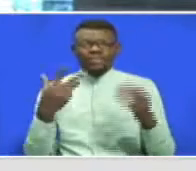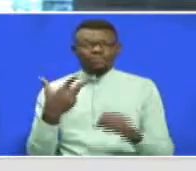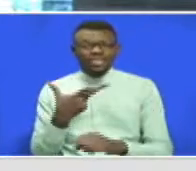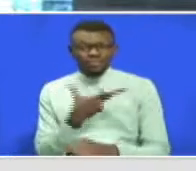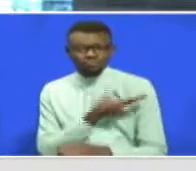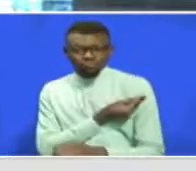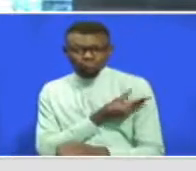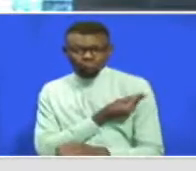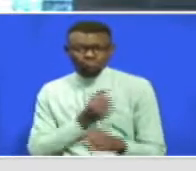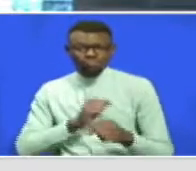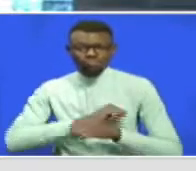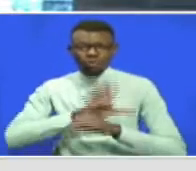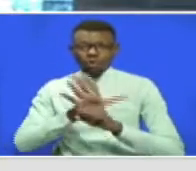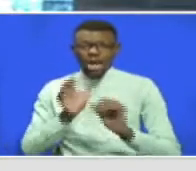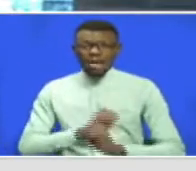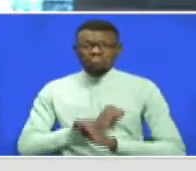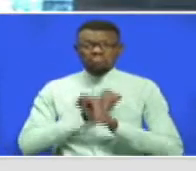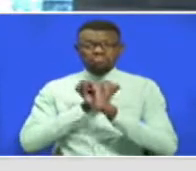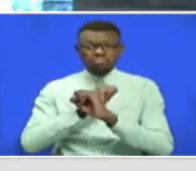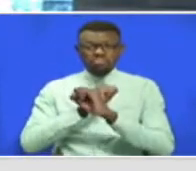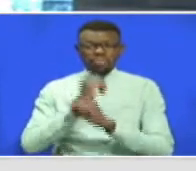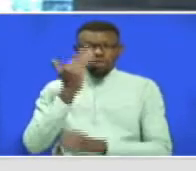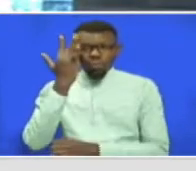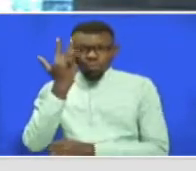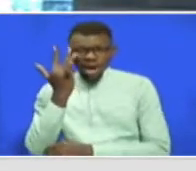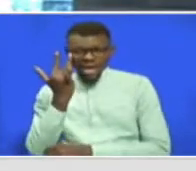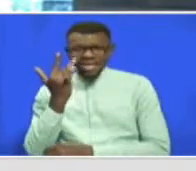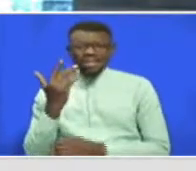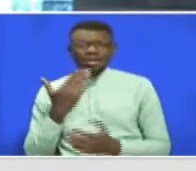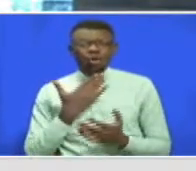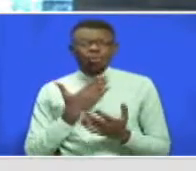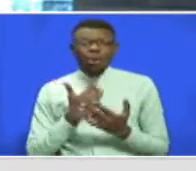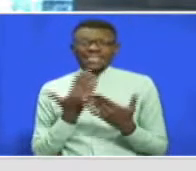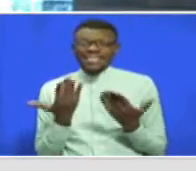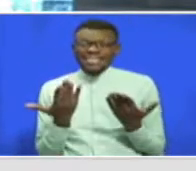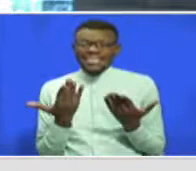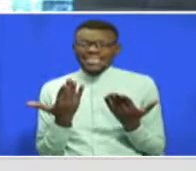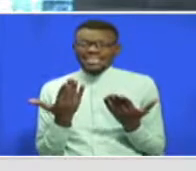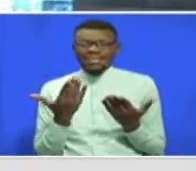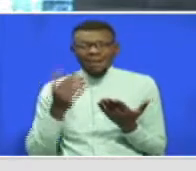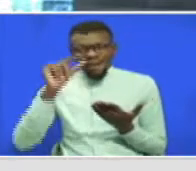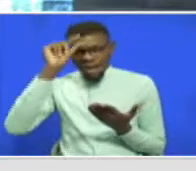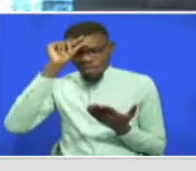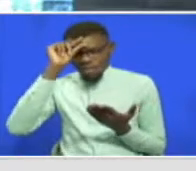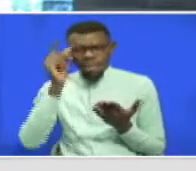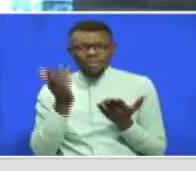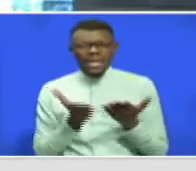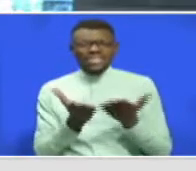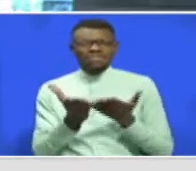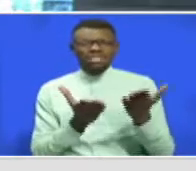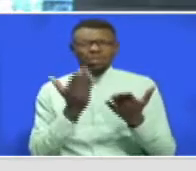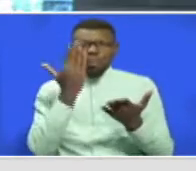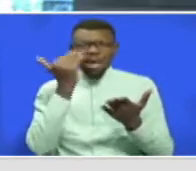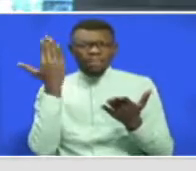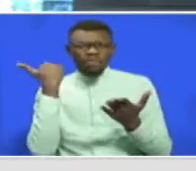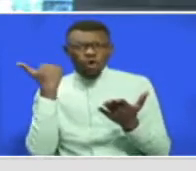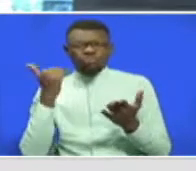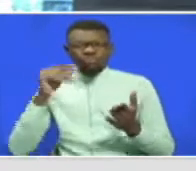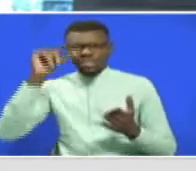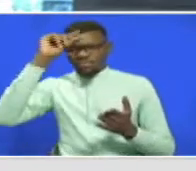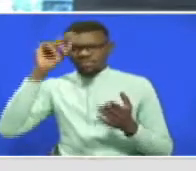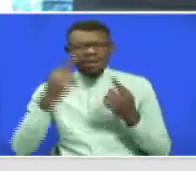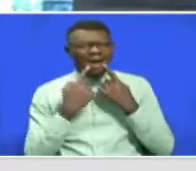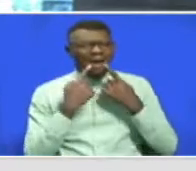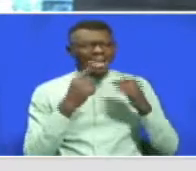chanjo ya corona kwa kile kilichoonekana kama njia ya kujinasua kutoka kwenye mtego wa vikwazo vilivyowekwa na serikali dhidi ya